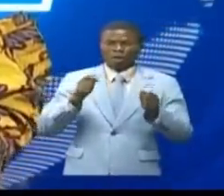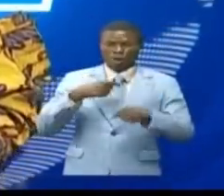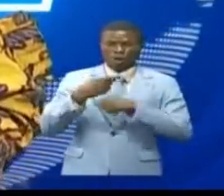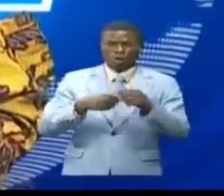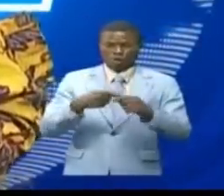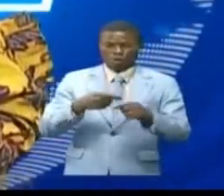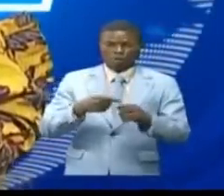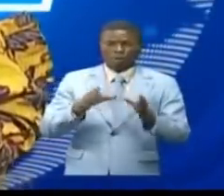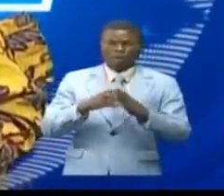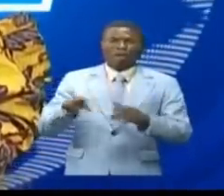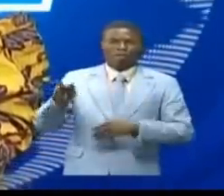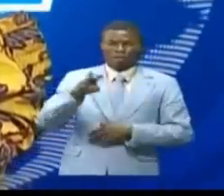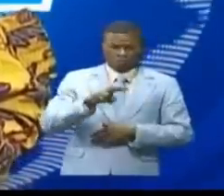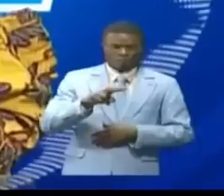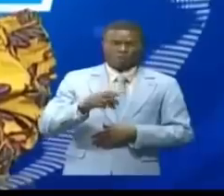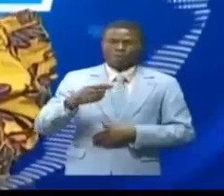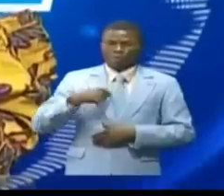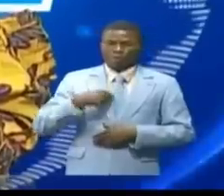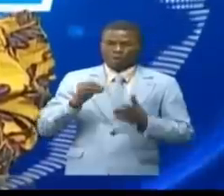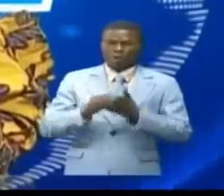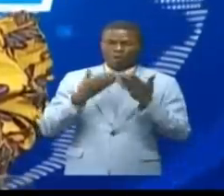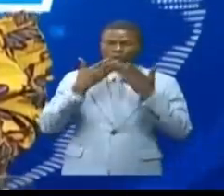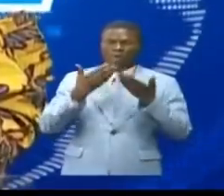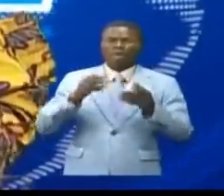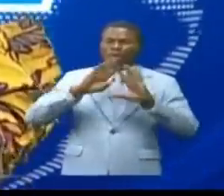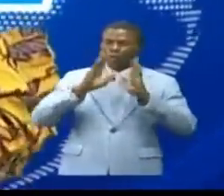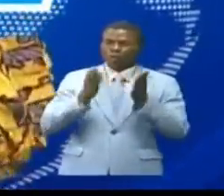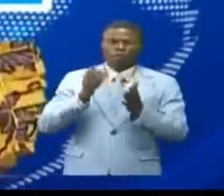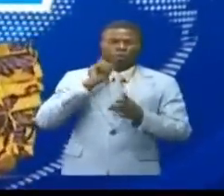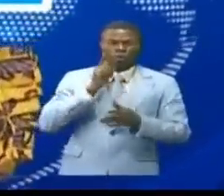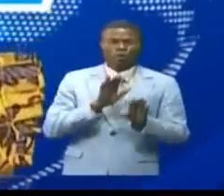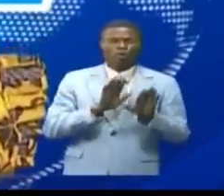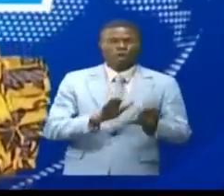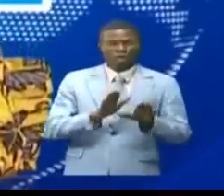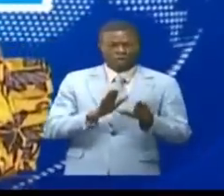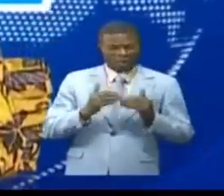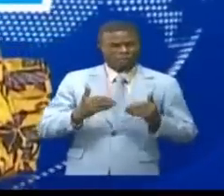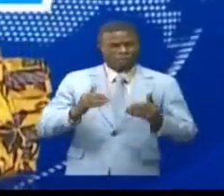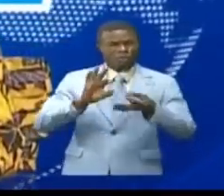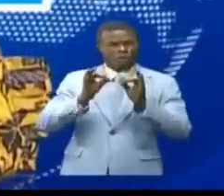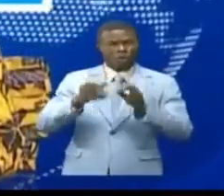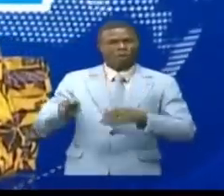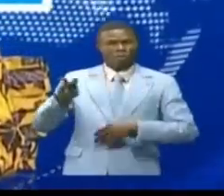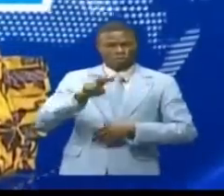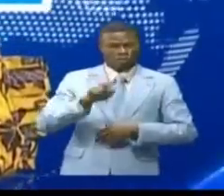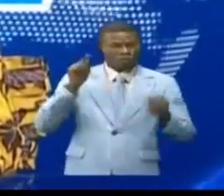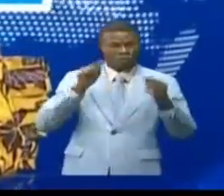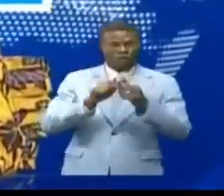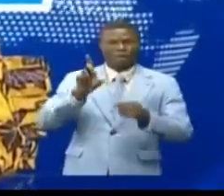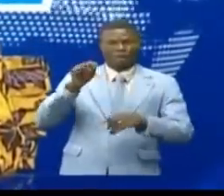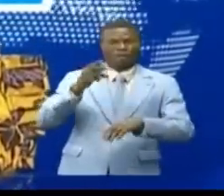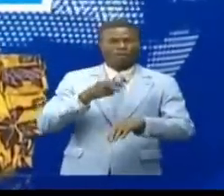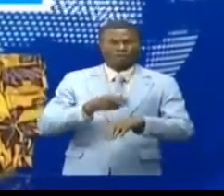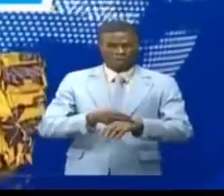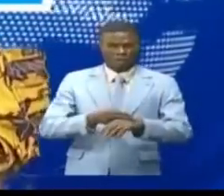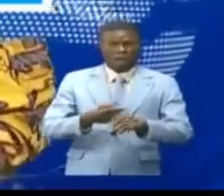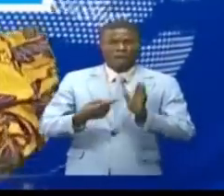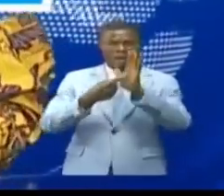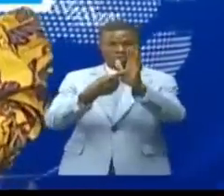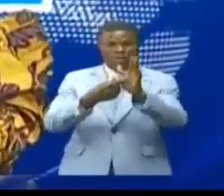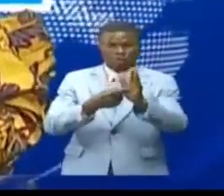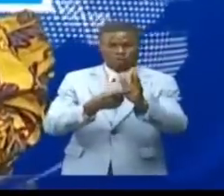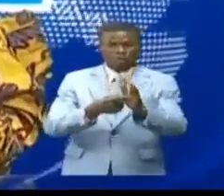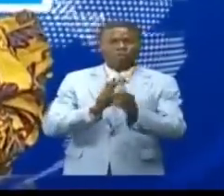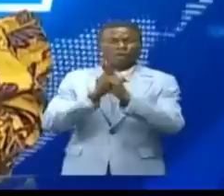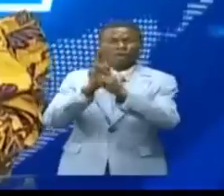Louisette Sakala qui a connu le concours rédactionnel de Eliange Atassa. Juste après, nous vous proposons de suivre les